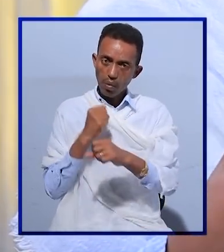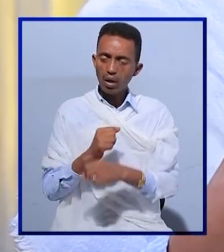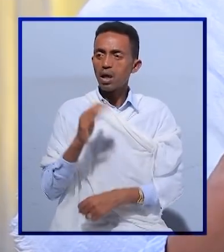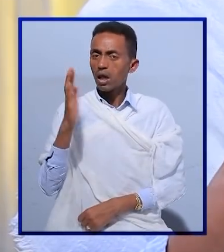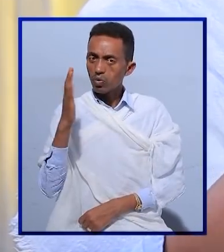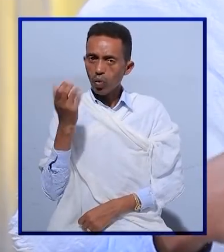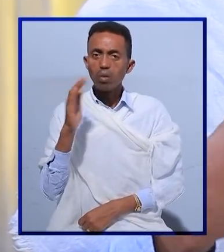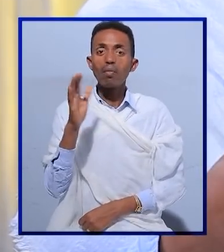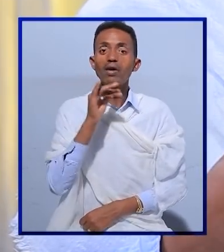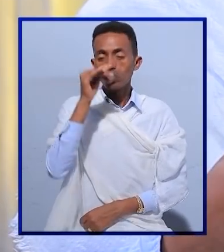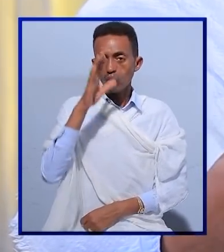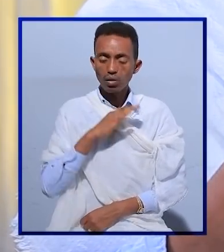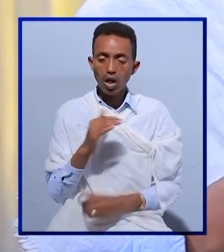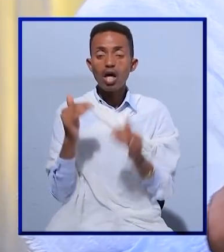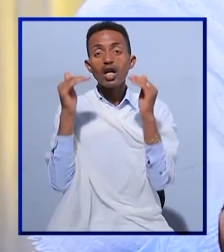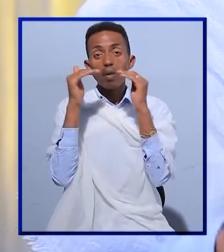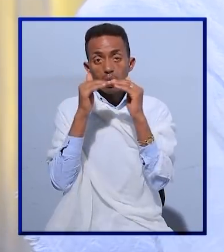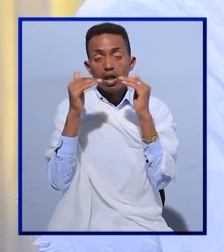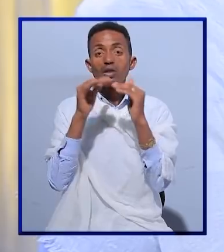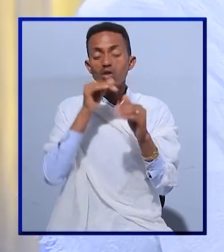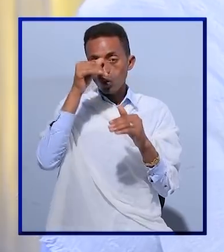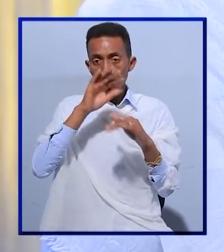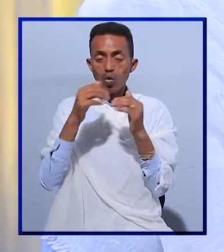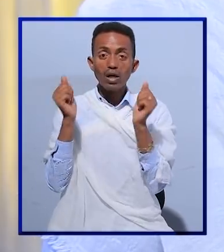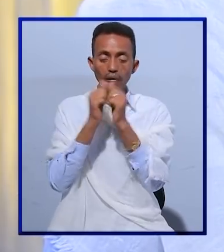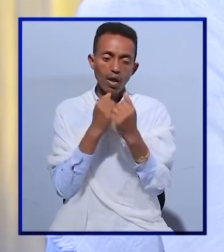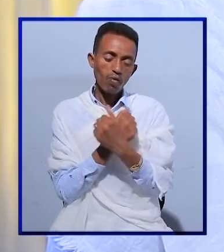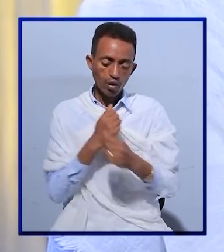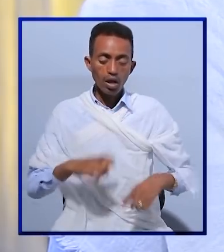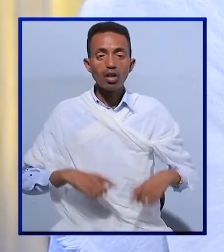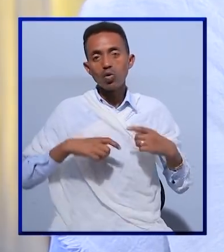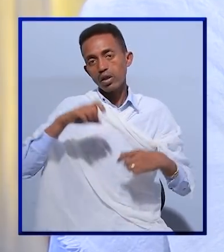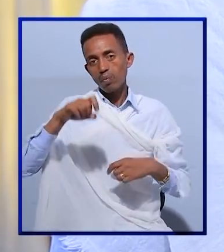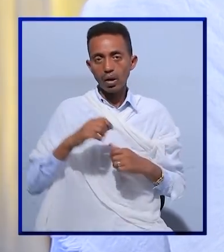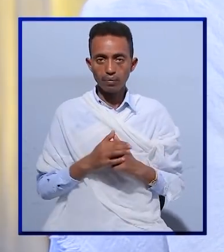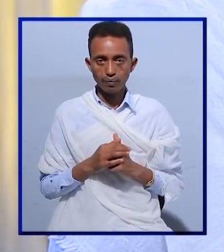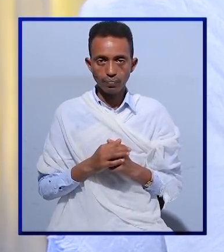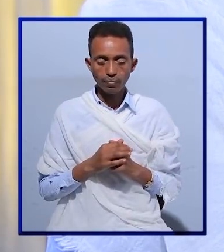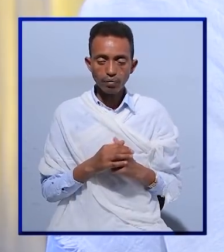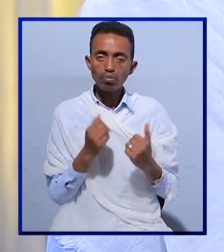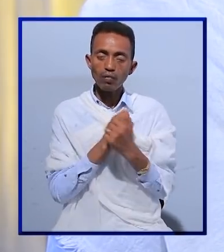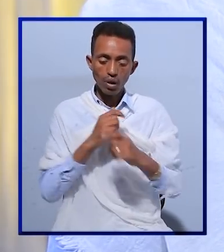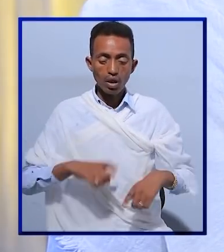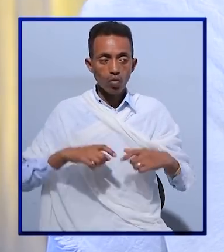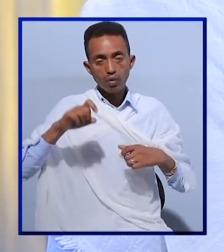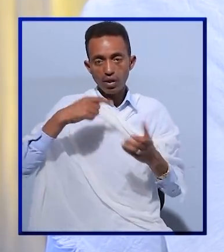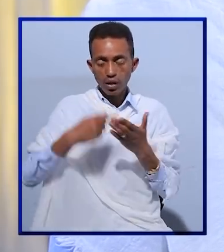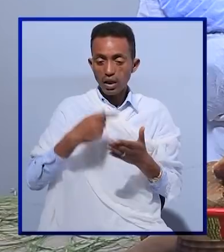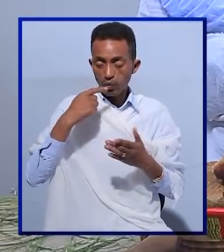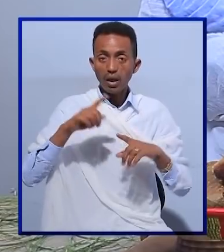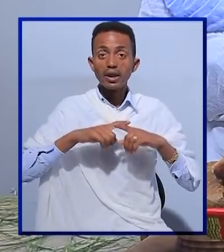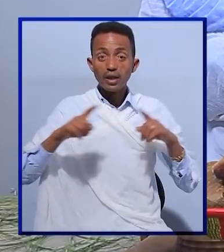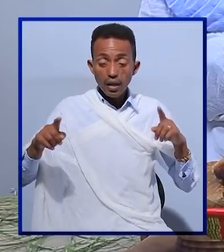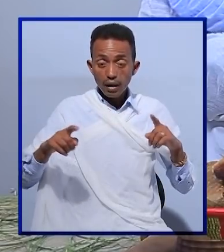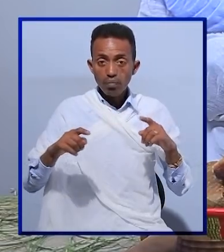በምግባር ከሚመስሉንም ሆነ ከማይመስሉን፣ ከሚተካከሉንም ከማይተካከሉንም ጋር በፍቅር ልንኖር ይገባል።